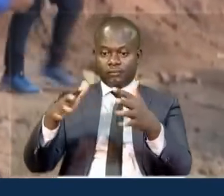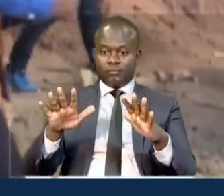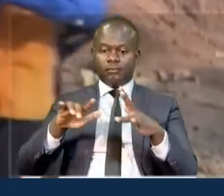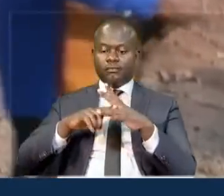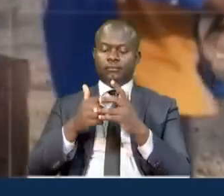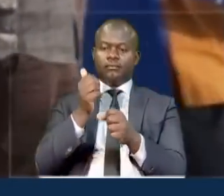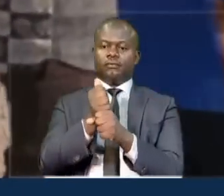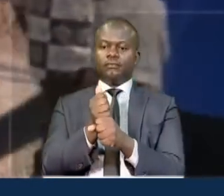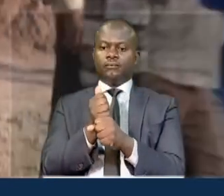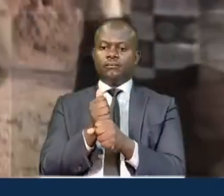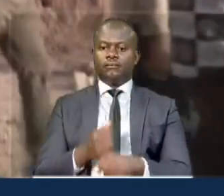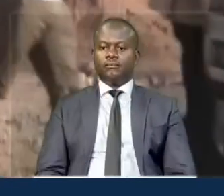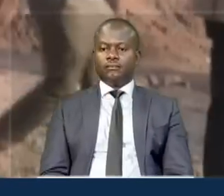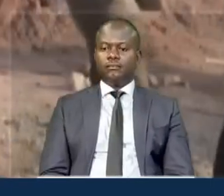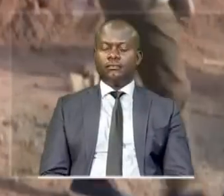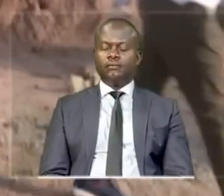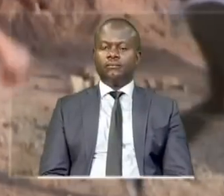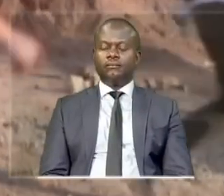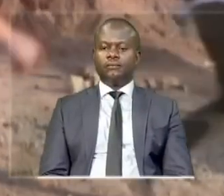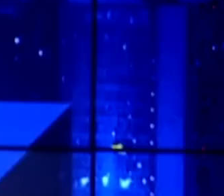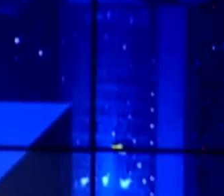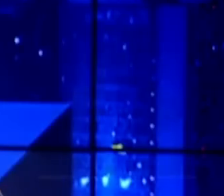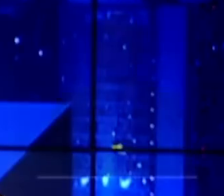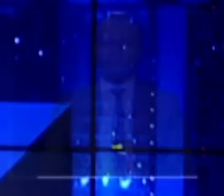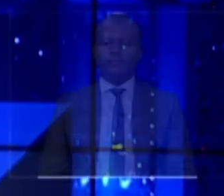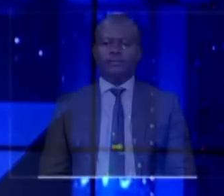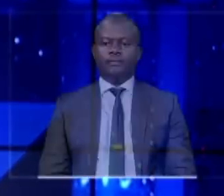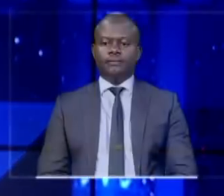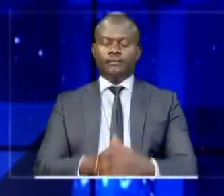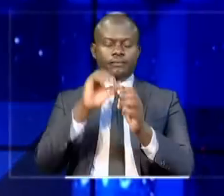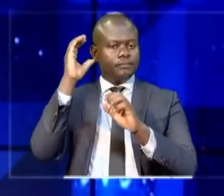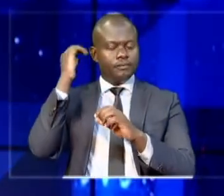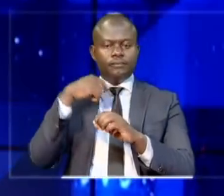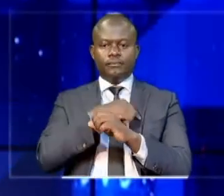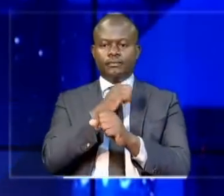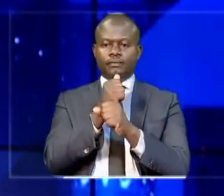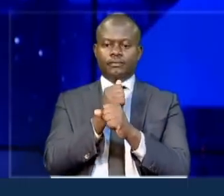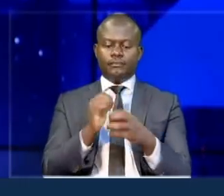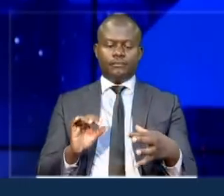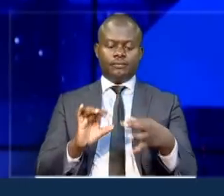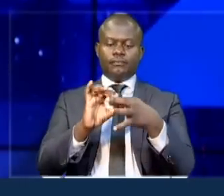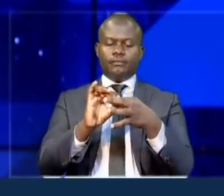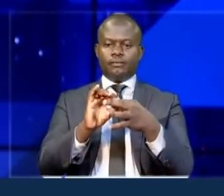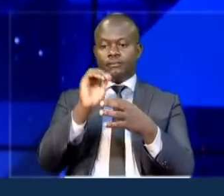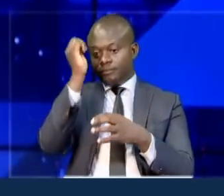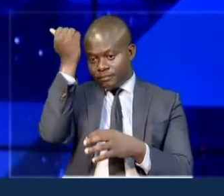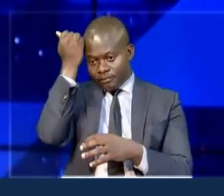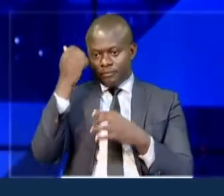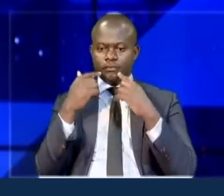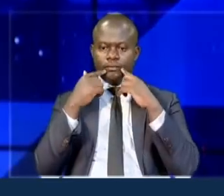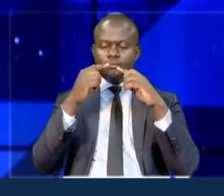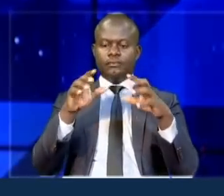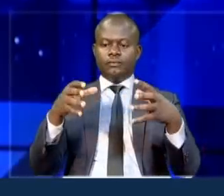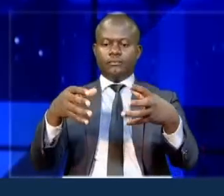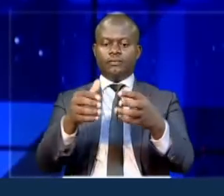zatangiye gukora Juventine Muragije Maria irwamagana Mwandi makuru abakora umwuga w'ubuhuza mu bwishingizi baravuga ko kwishyira